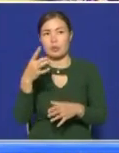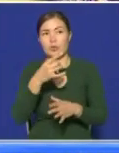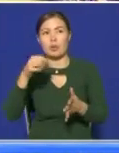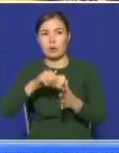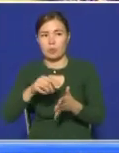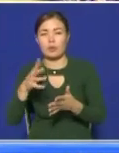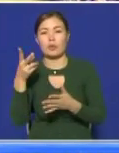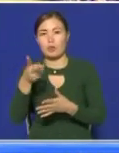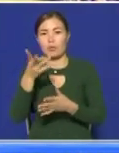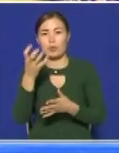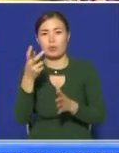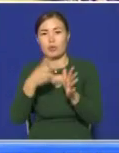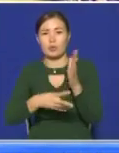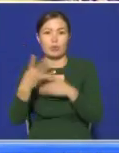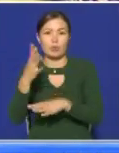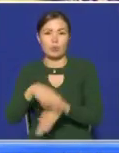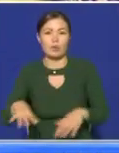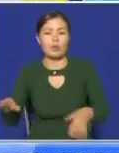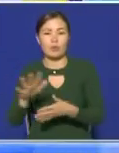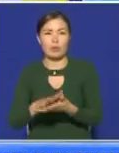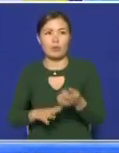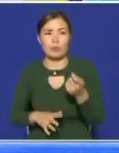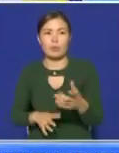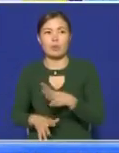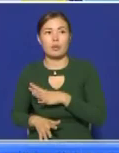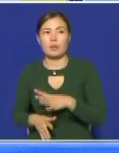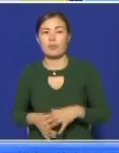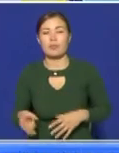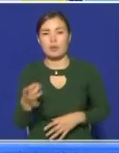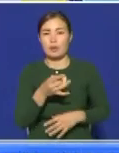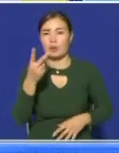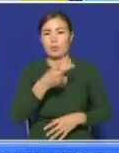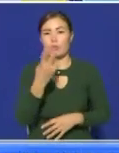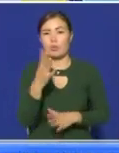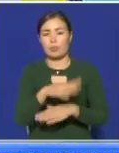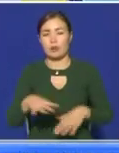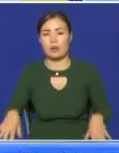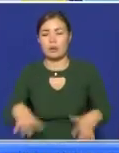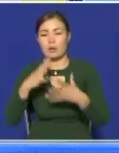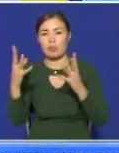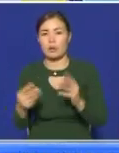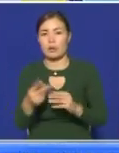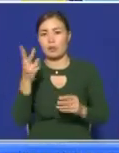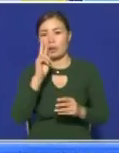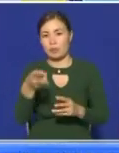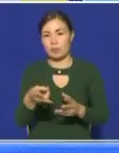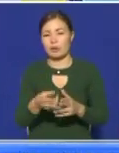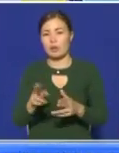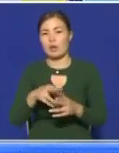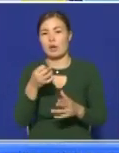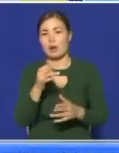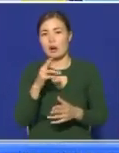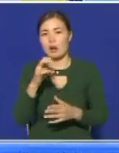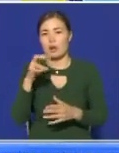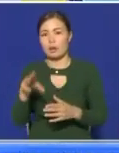қатысуға 2484 бала өтініш білдірген. Республикаға барған 24 баланың барлығын 2 жыл бойы осы Айқанат